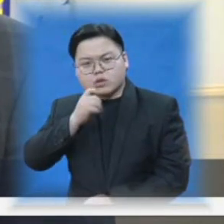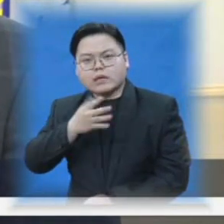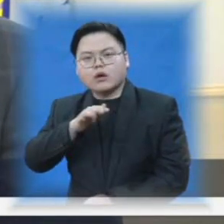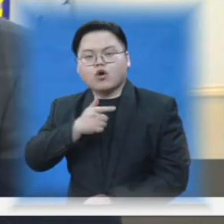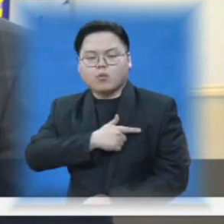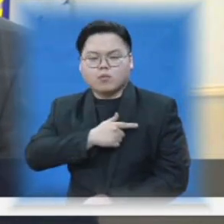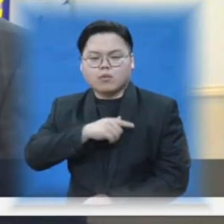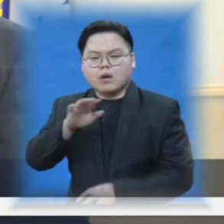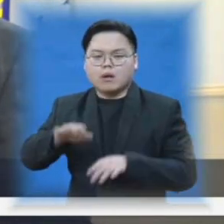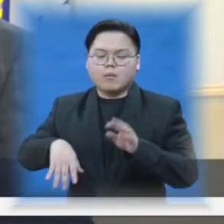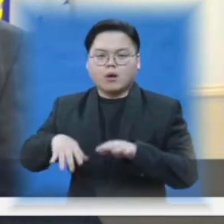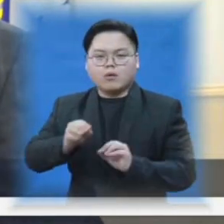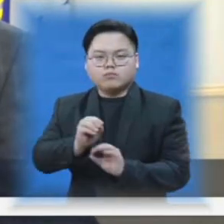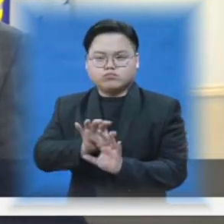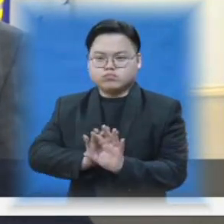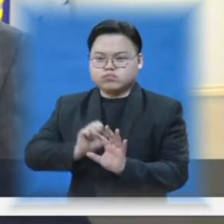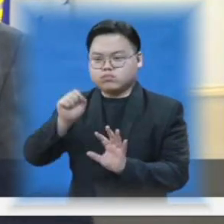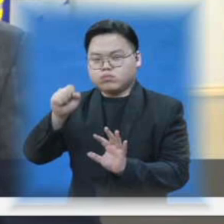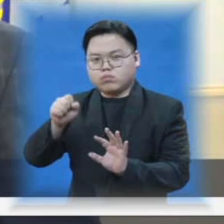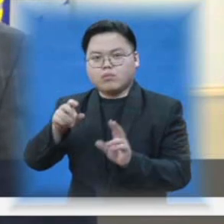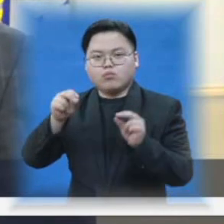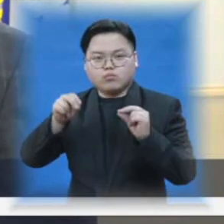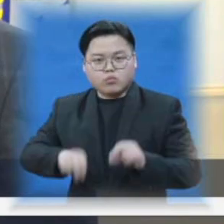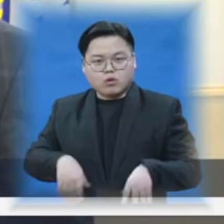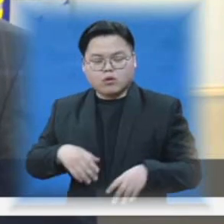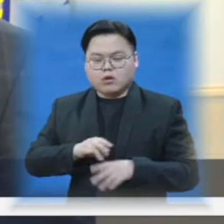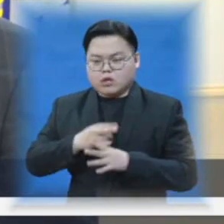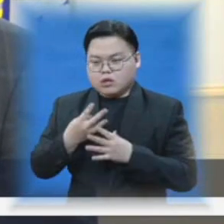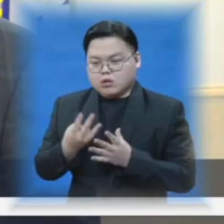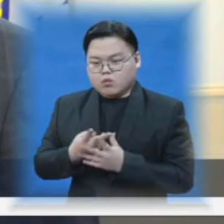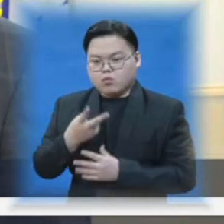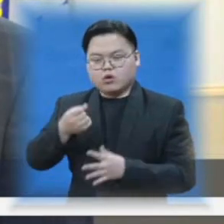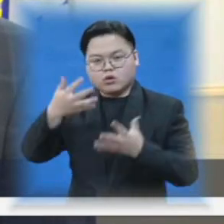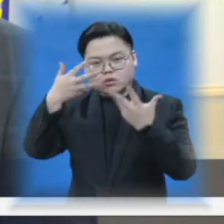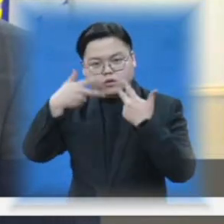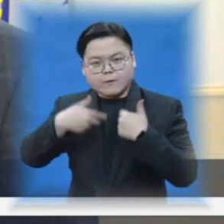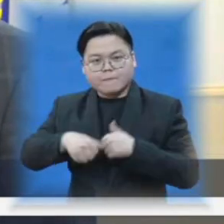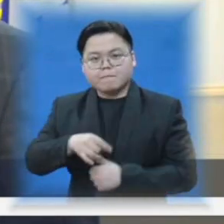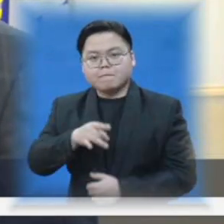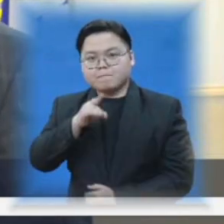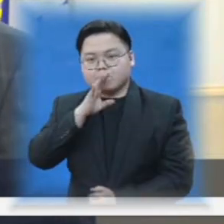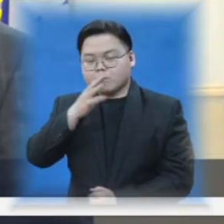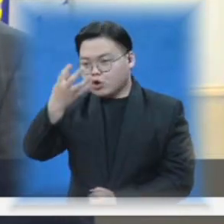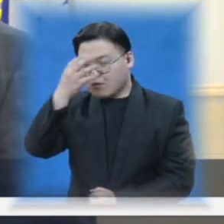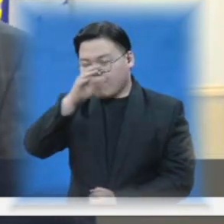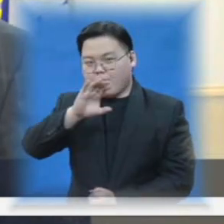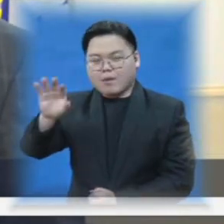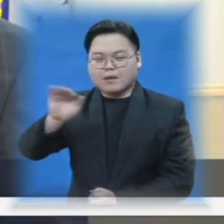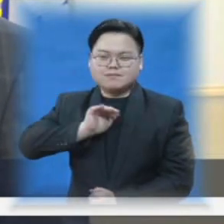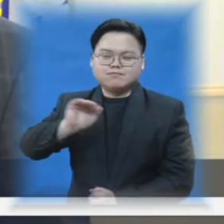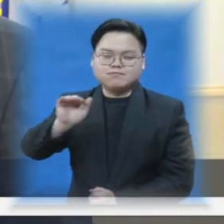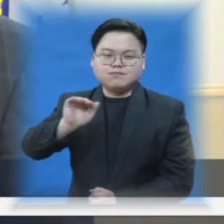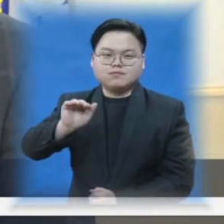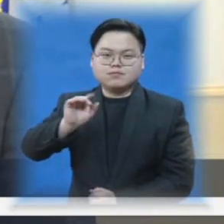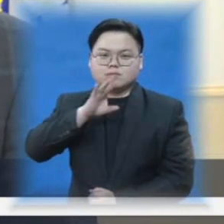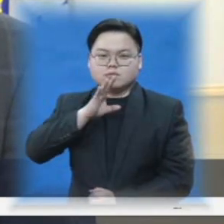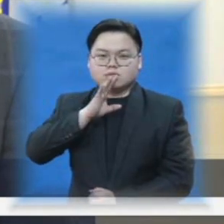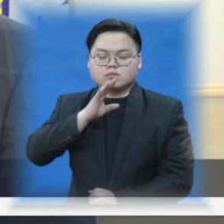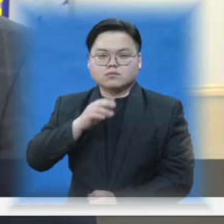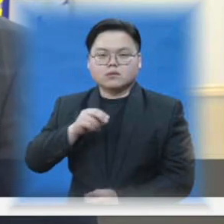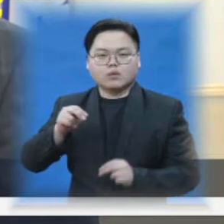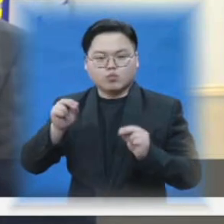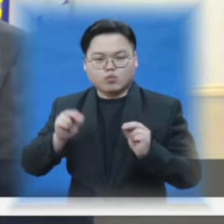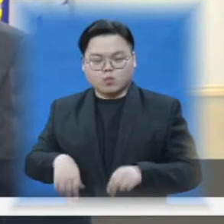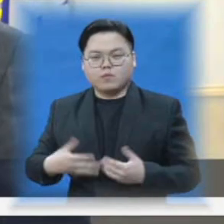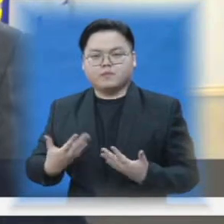олцоогоор одоо бас хамтарч үүсгэж нэг зохион байгуулалтанд орж системтэйгээр одоо бас энэ төрлийн байгууллагатайгаа уялдаа холбоо хангаж